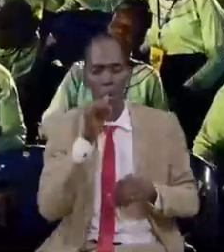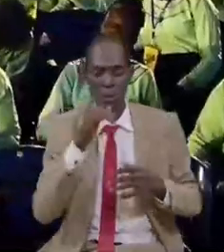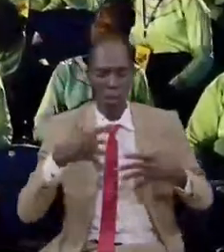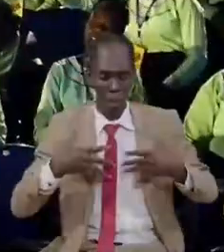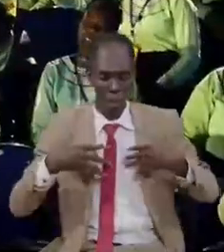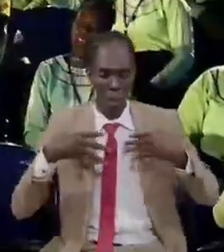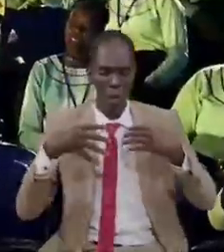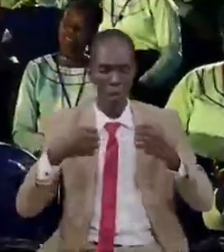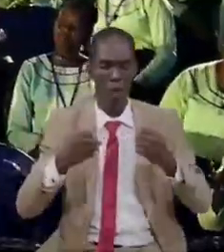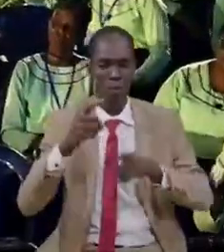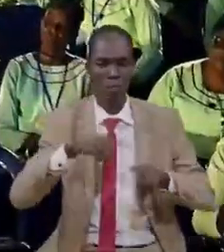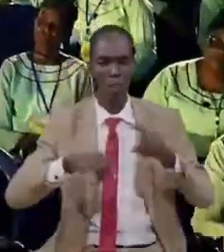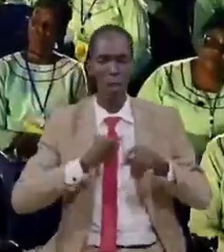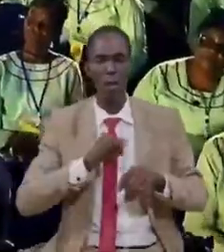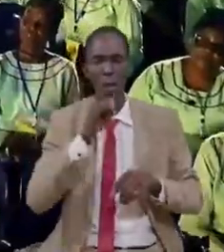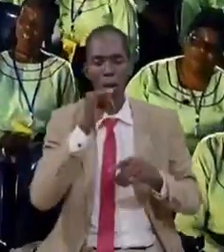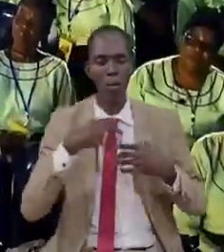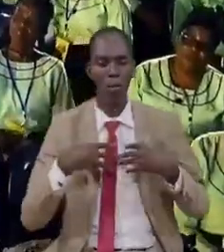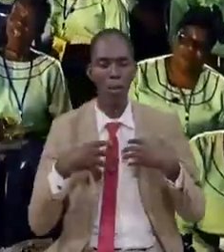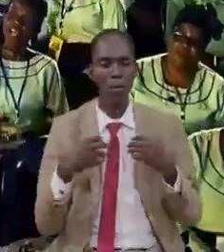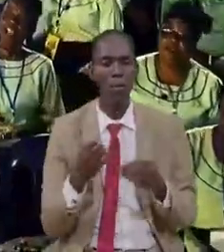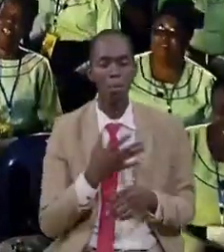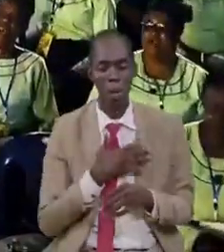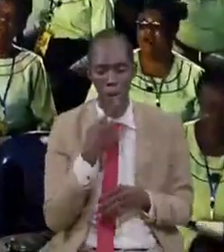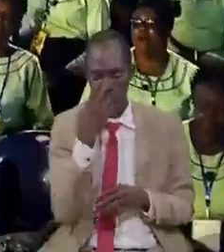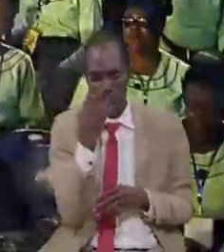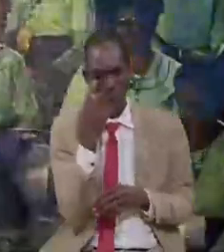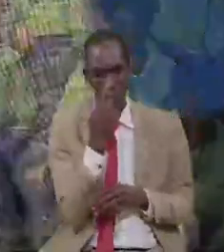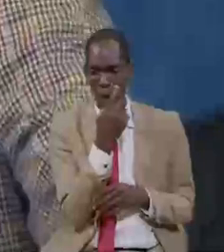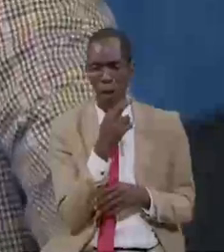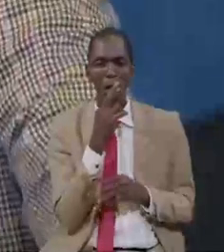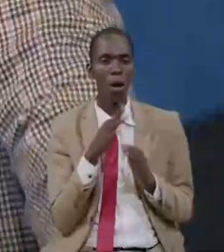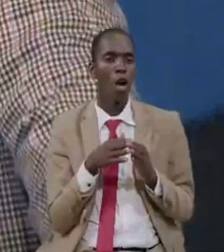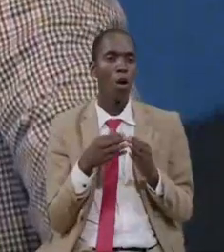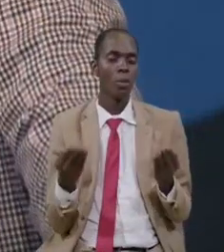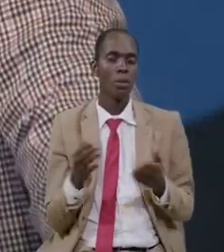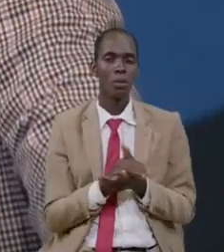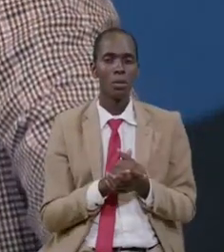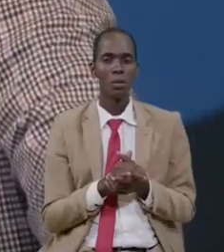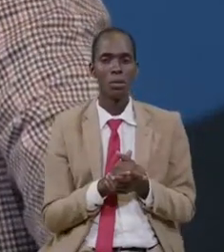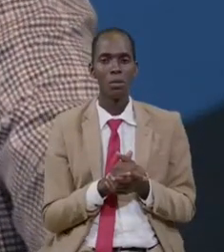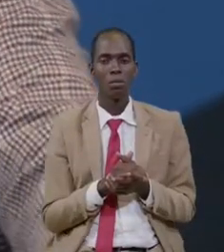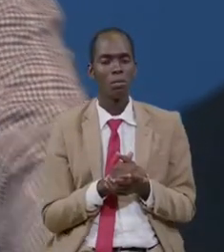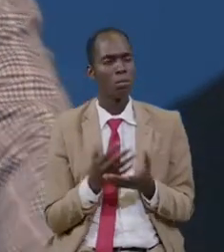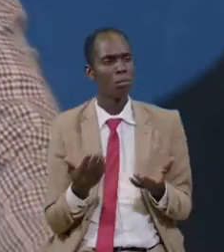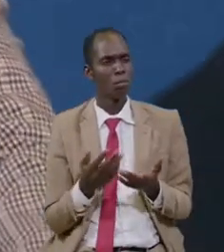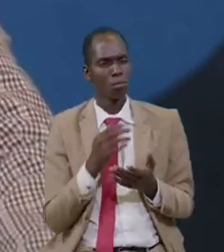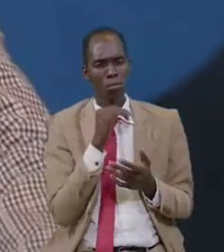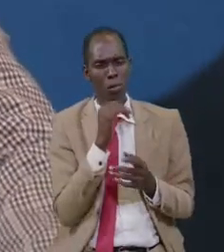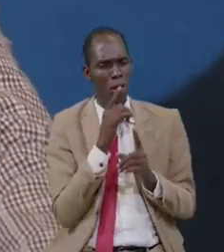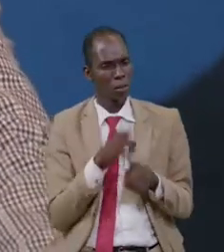guéri. Mes yeux aveugles sont ouverts. Ah, pourquoi est-ce que tu ne réponds pas?